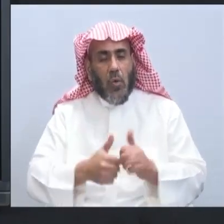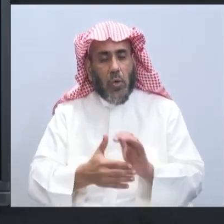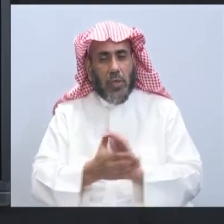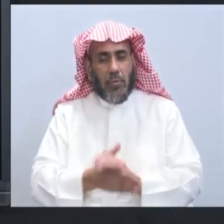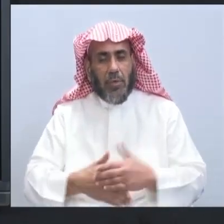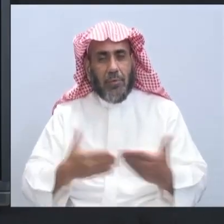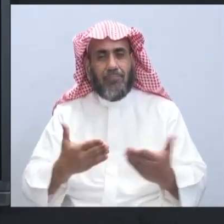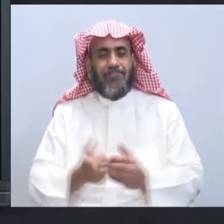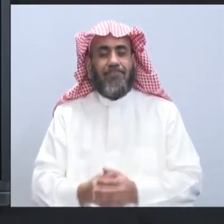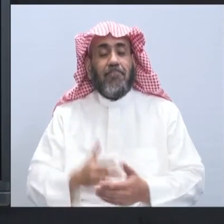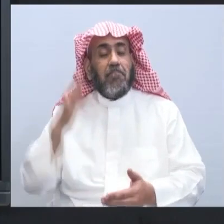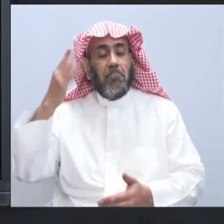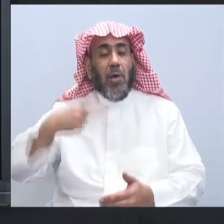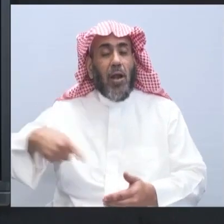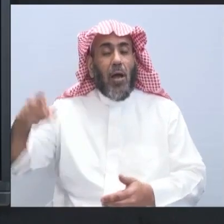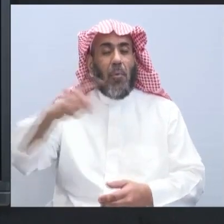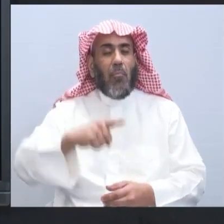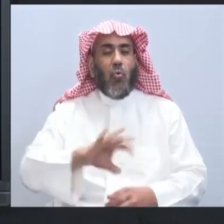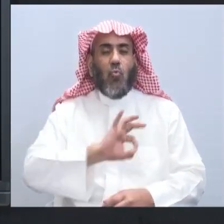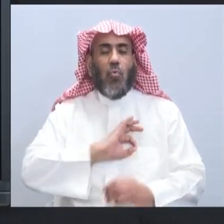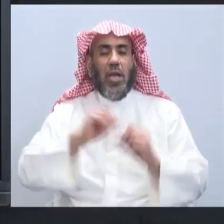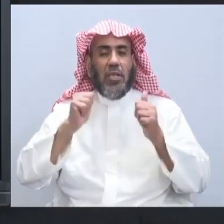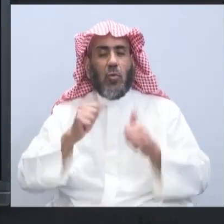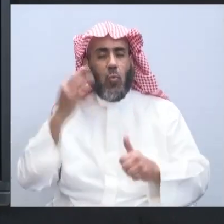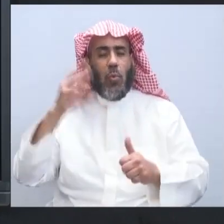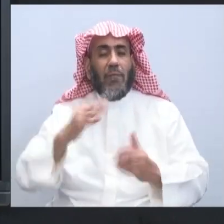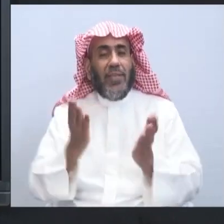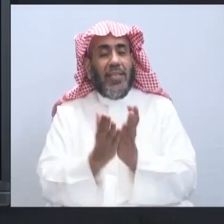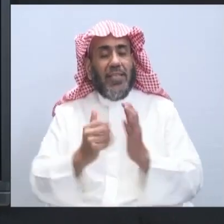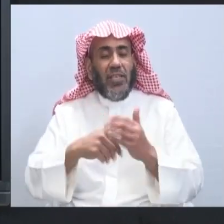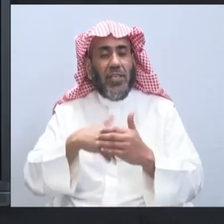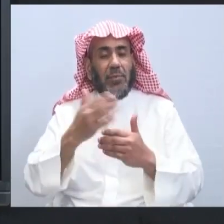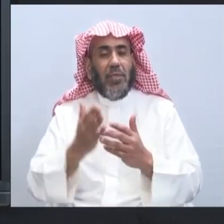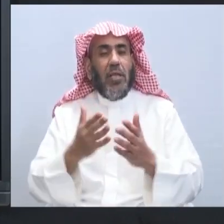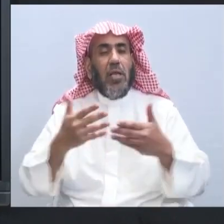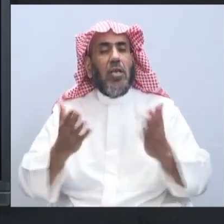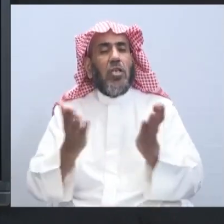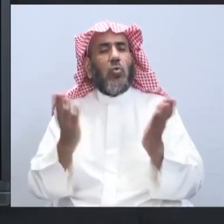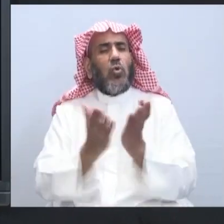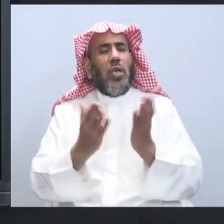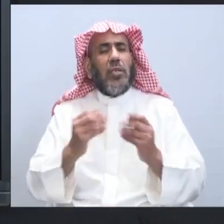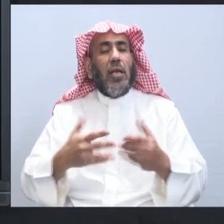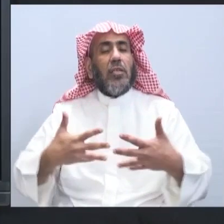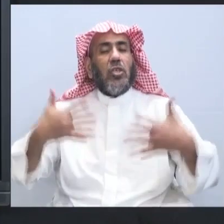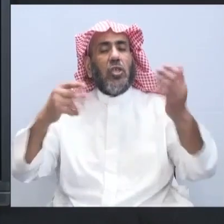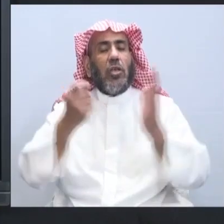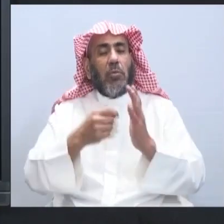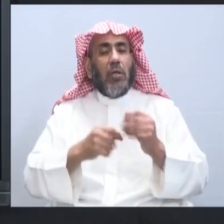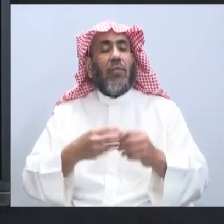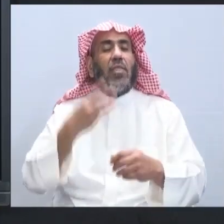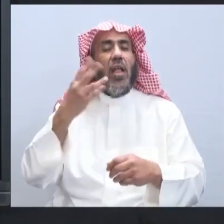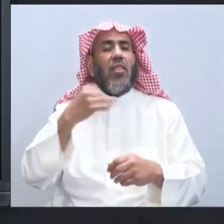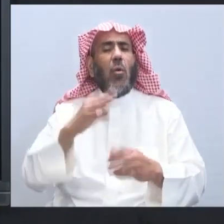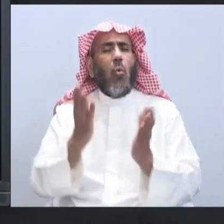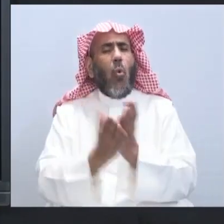وصحبه اجمعين مرحبا بكم اعزائي الطلاب والطالبات في درس ال جديد في ماده الدراسات الادبيه للصف الثالث الثانوي